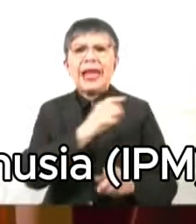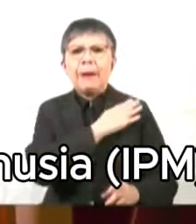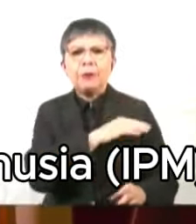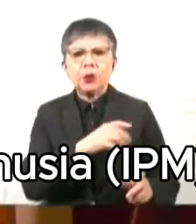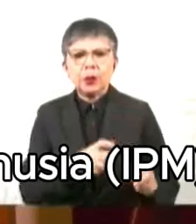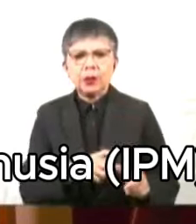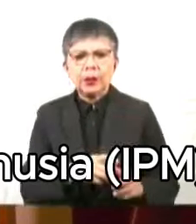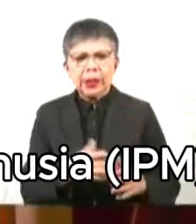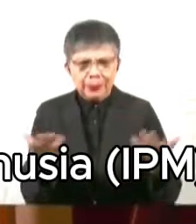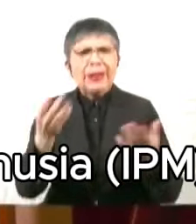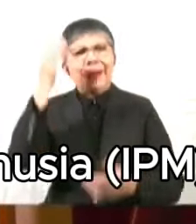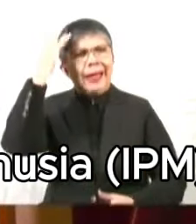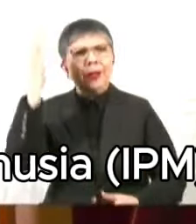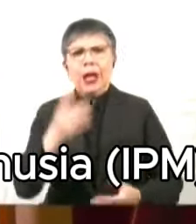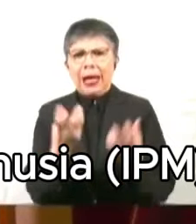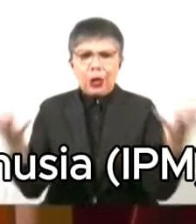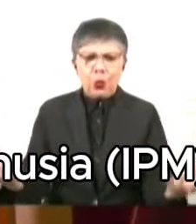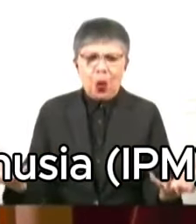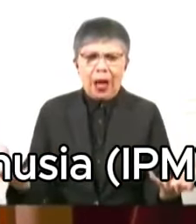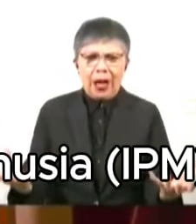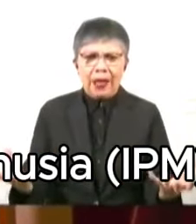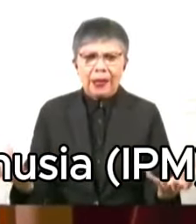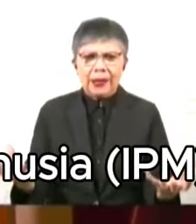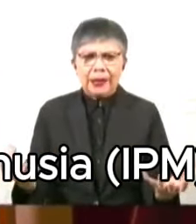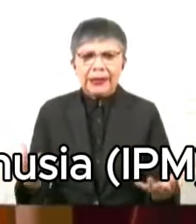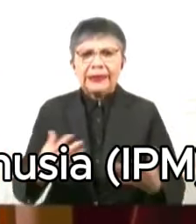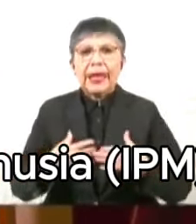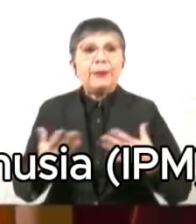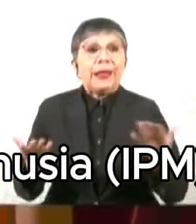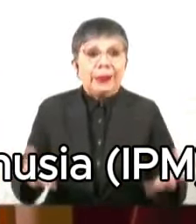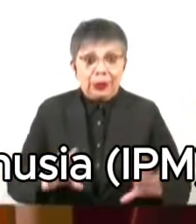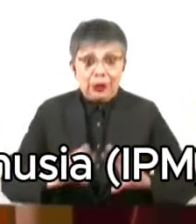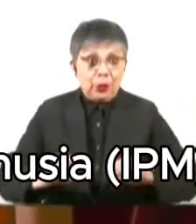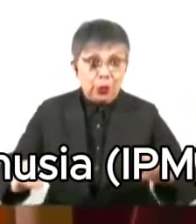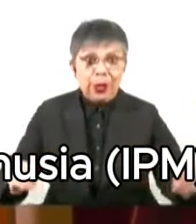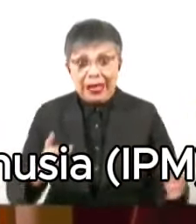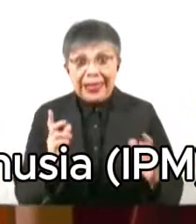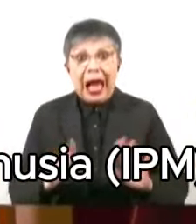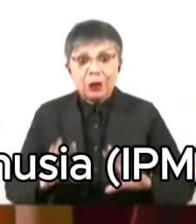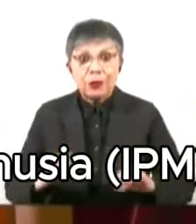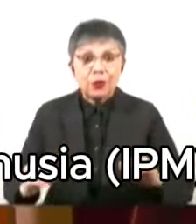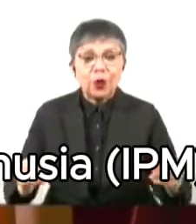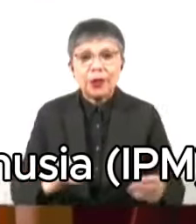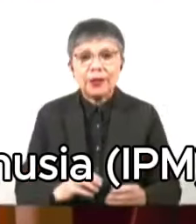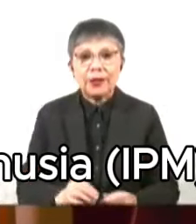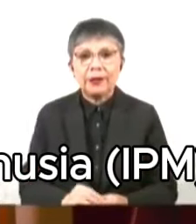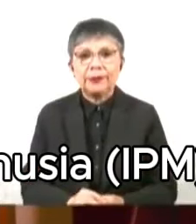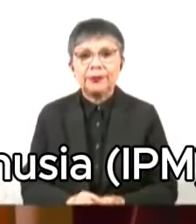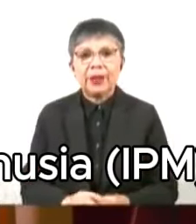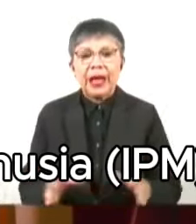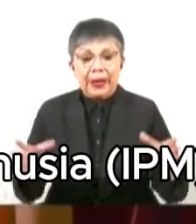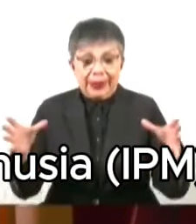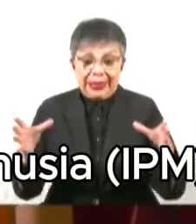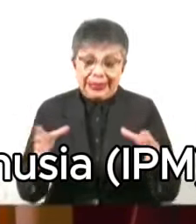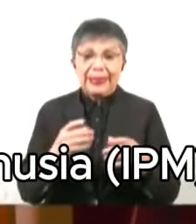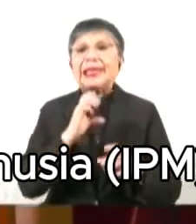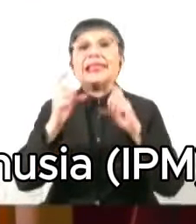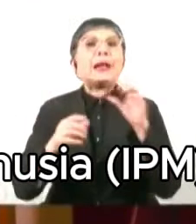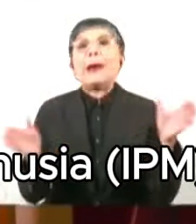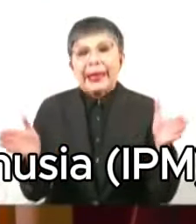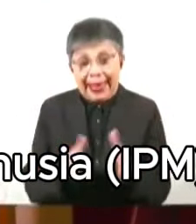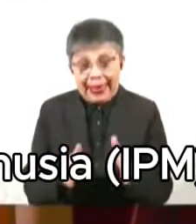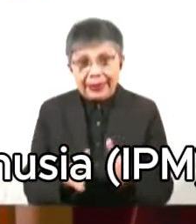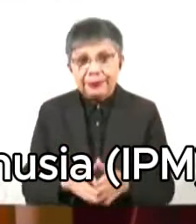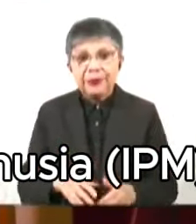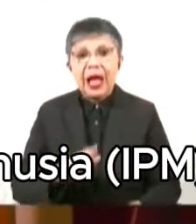Akang bisa bayangin bagaimana saya Har berkoordinasi dengan situasi seperti itu singkat kata Kang